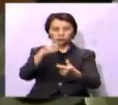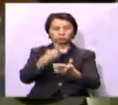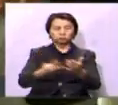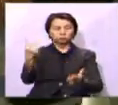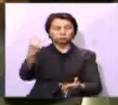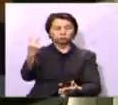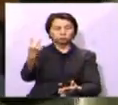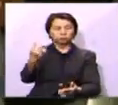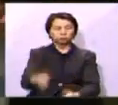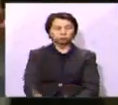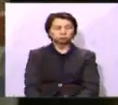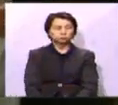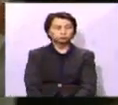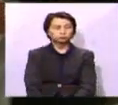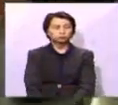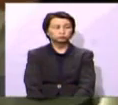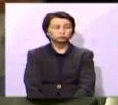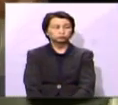kedua-duanya sekali.